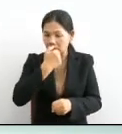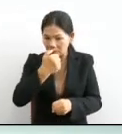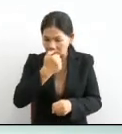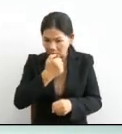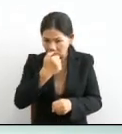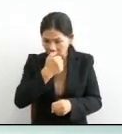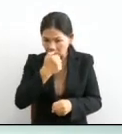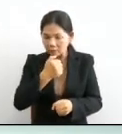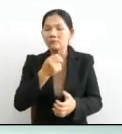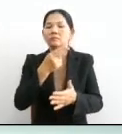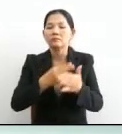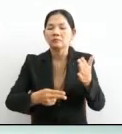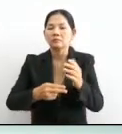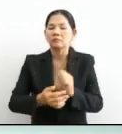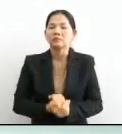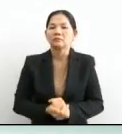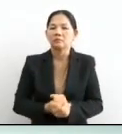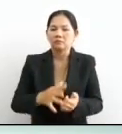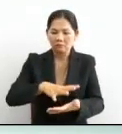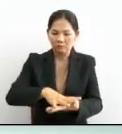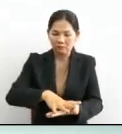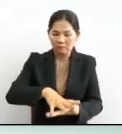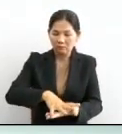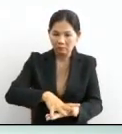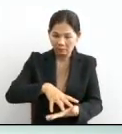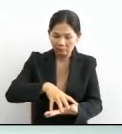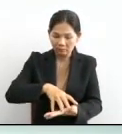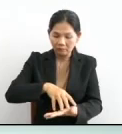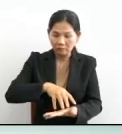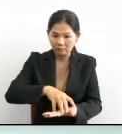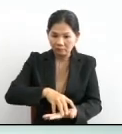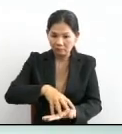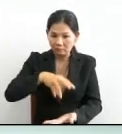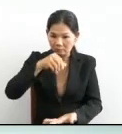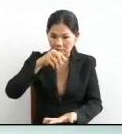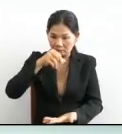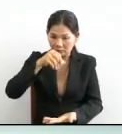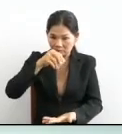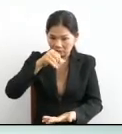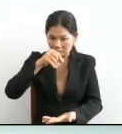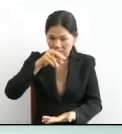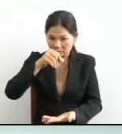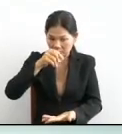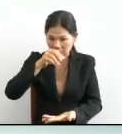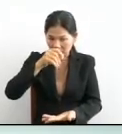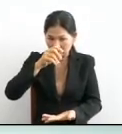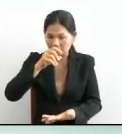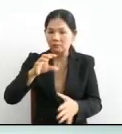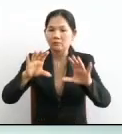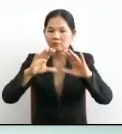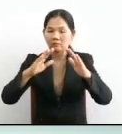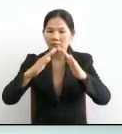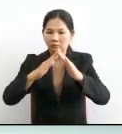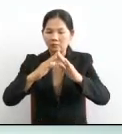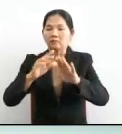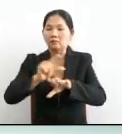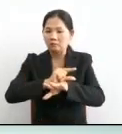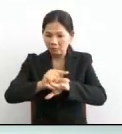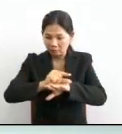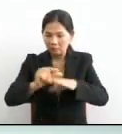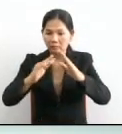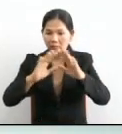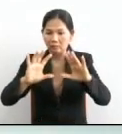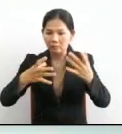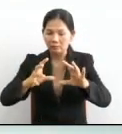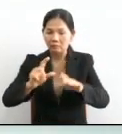xua tẩy con chà cái xua tá mà sao tê chà mà sao đài cái bật tranh cái non rung chạm màu nắng cái giấc